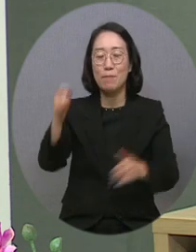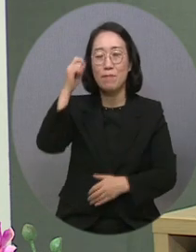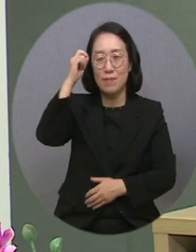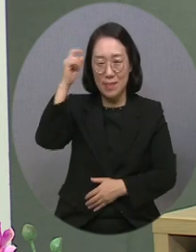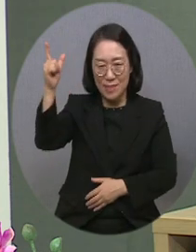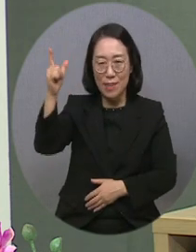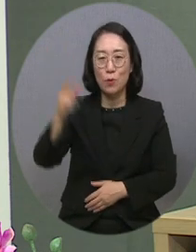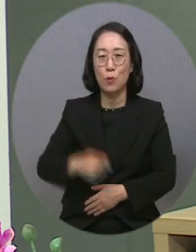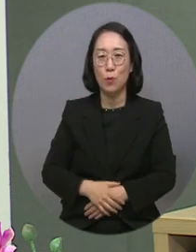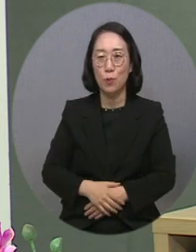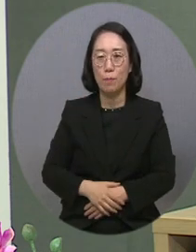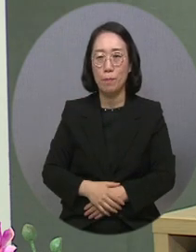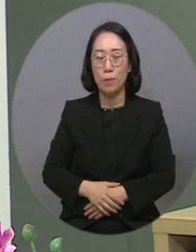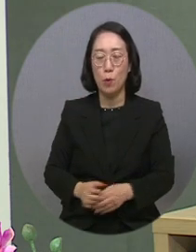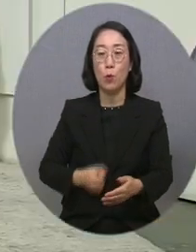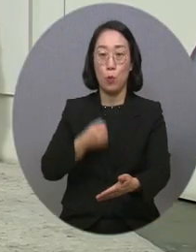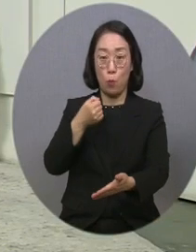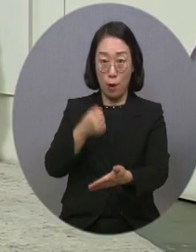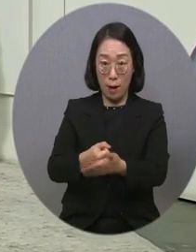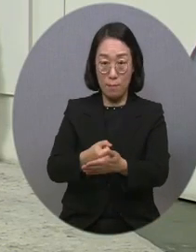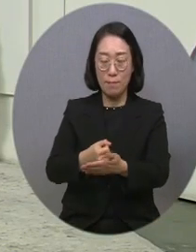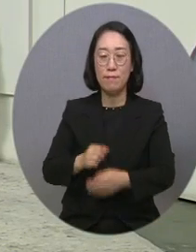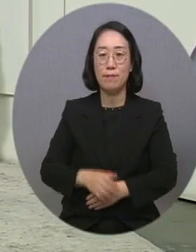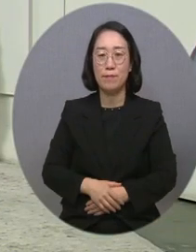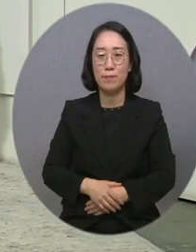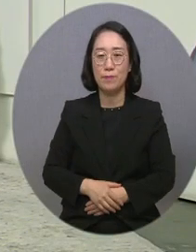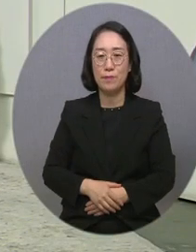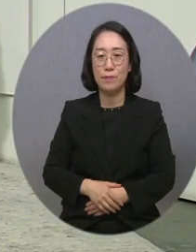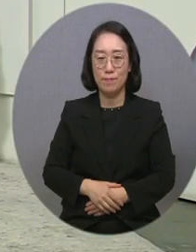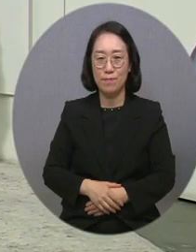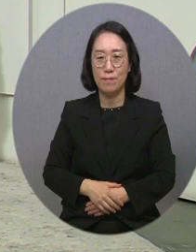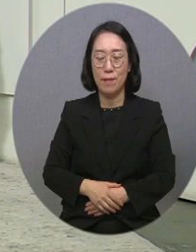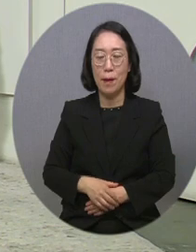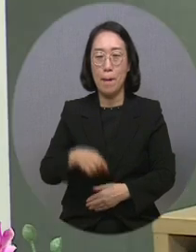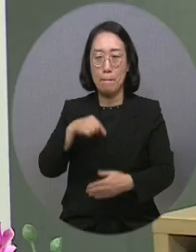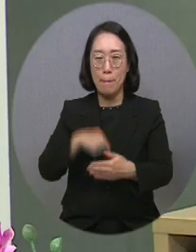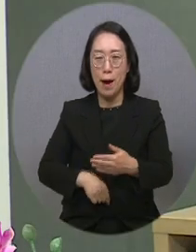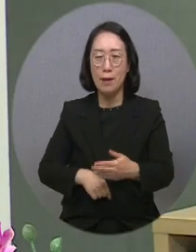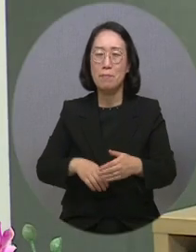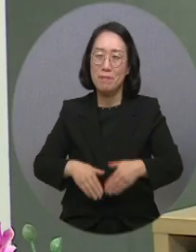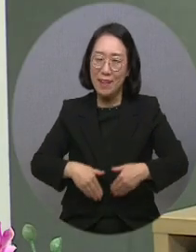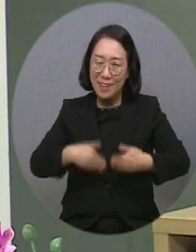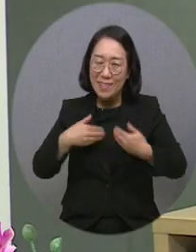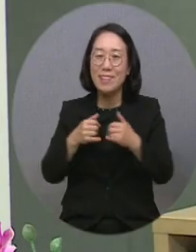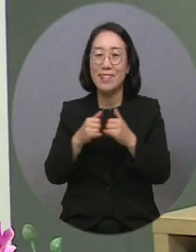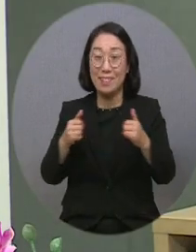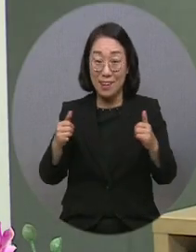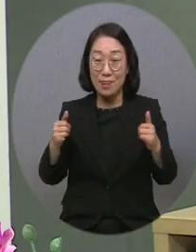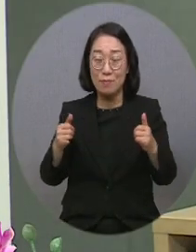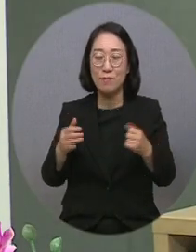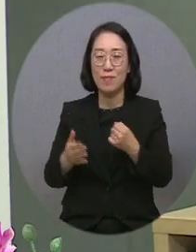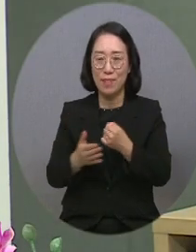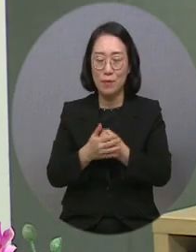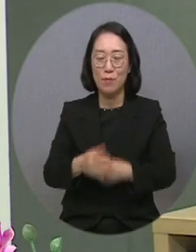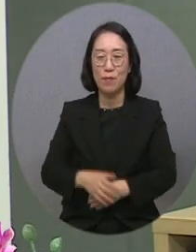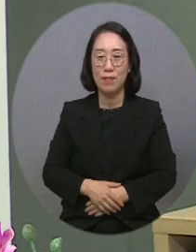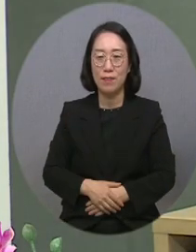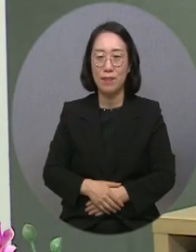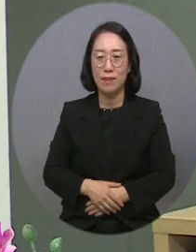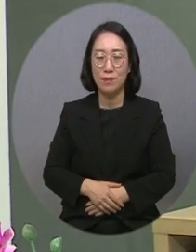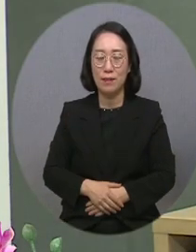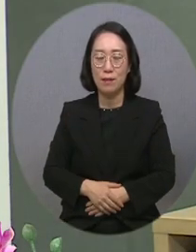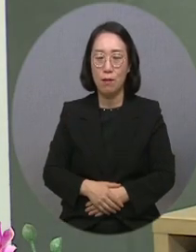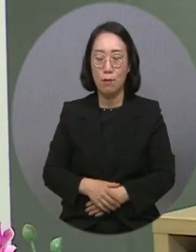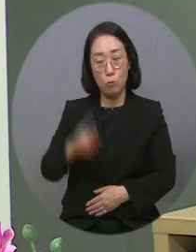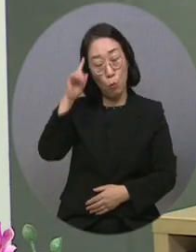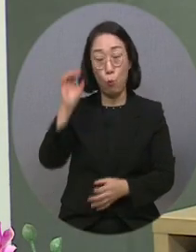예. 용감하시고 예. 가슴이 뜨거운 국민들이기 때문에 예. 아마